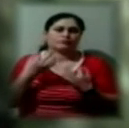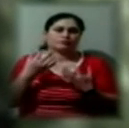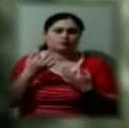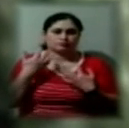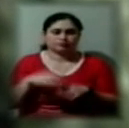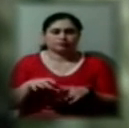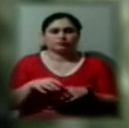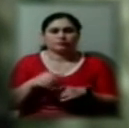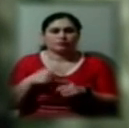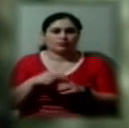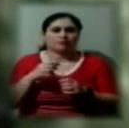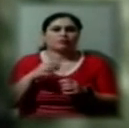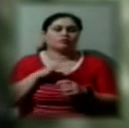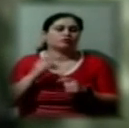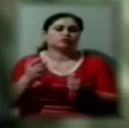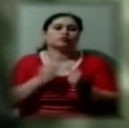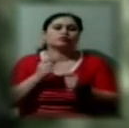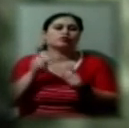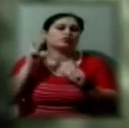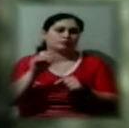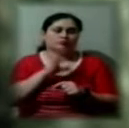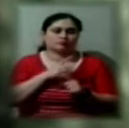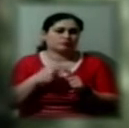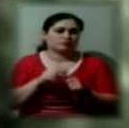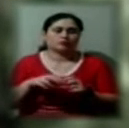собирался уезжать в Киев. Там же последствия все.